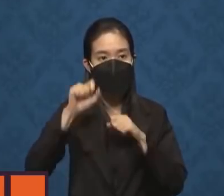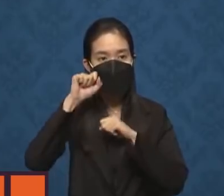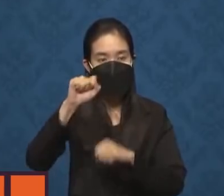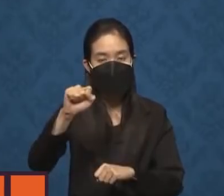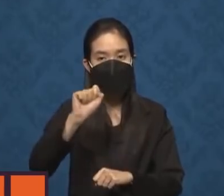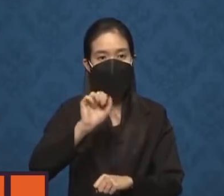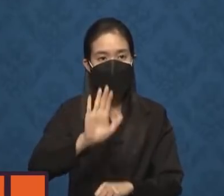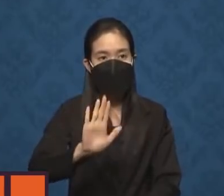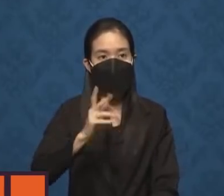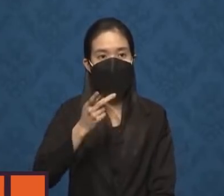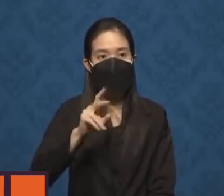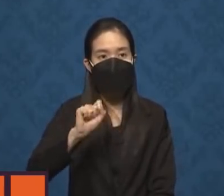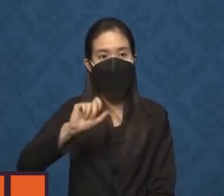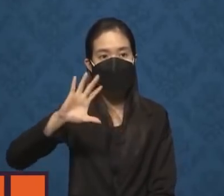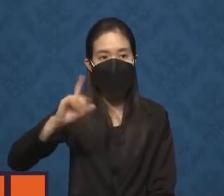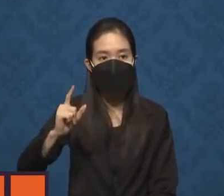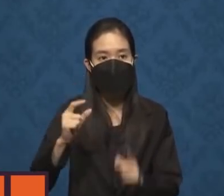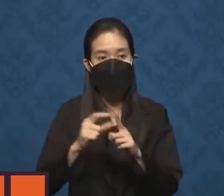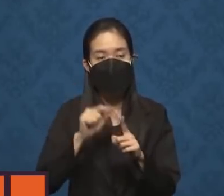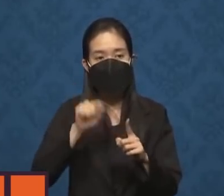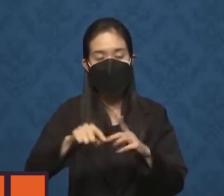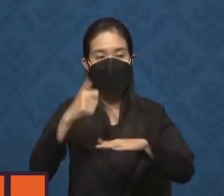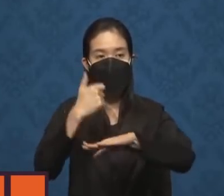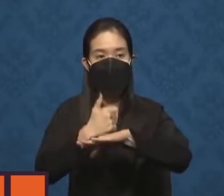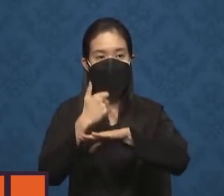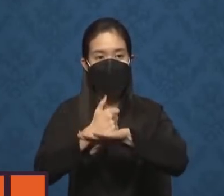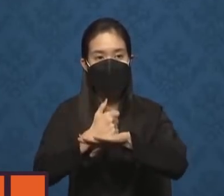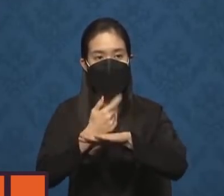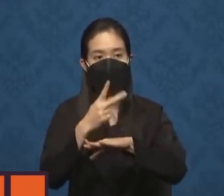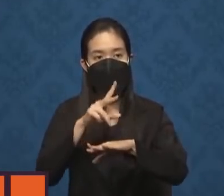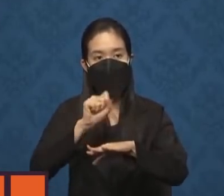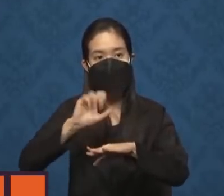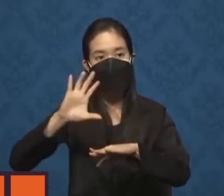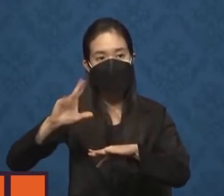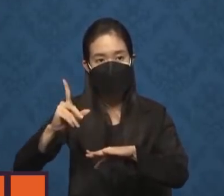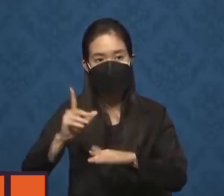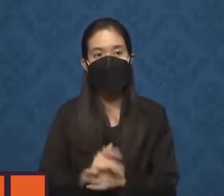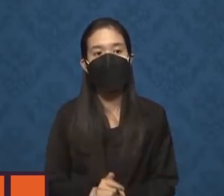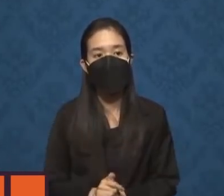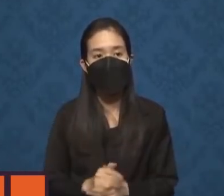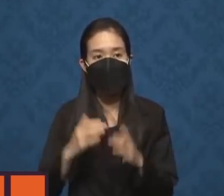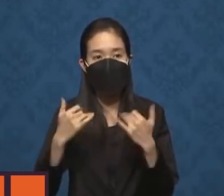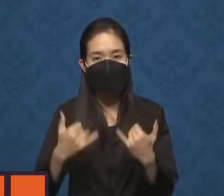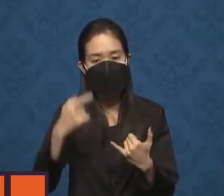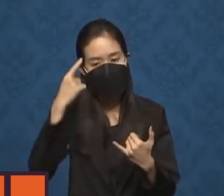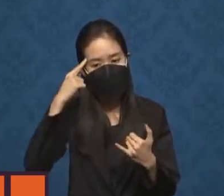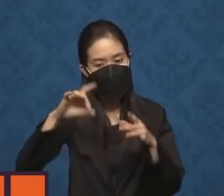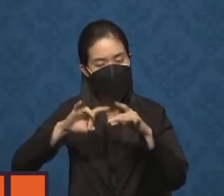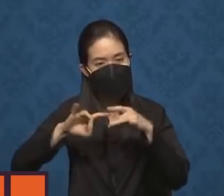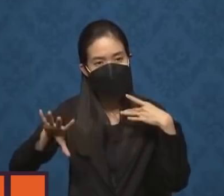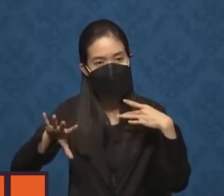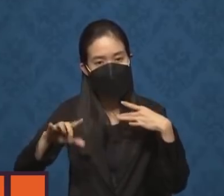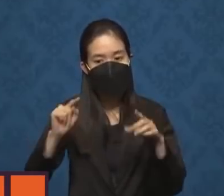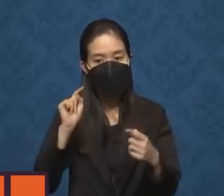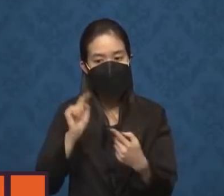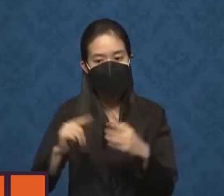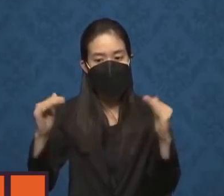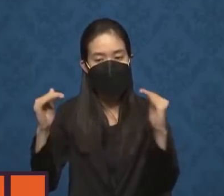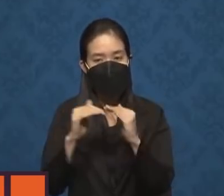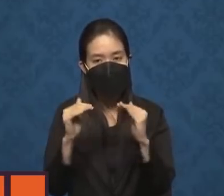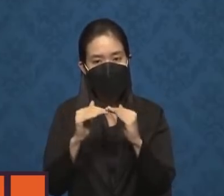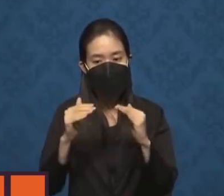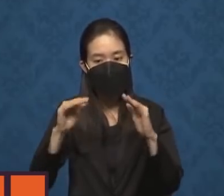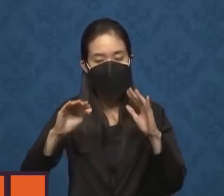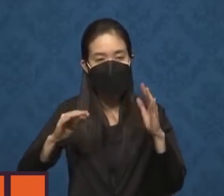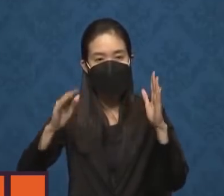แห่งชาติและคำสั่งหัวหน้าคณะรักษาความสงบแห่งชาติทิพย์ขัดต่อหลักสิทธิมนุษยชนและประชาธิปไตย